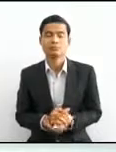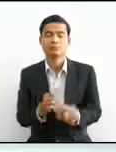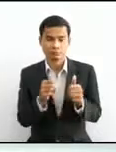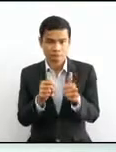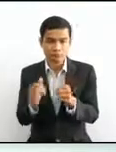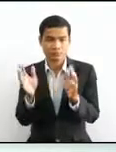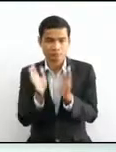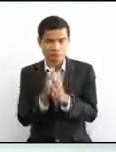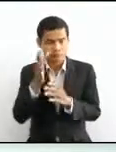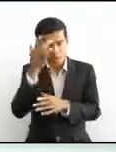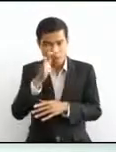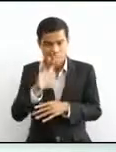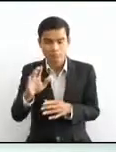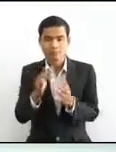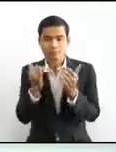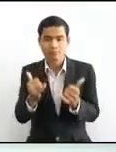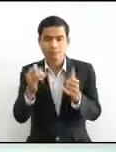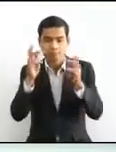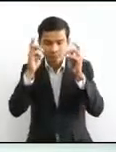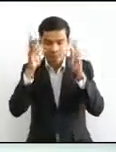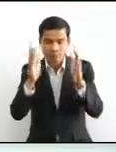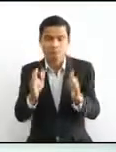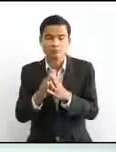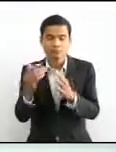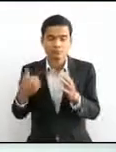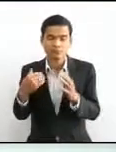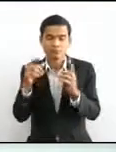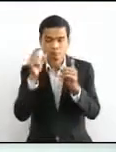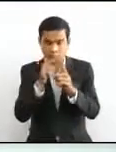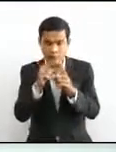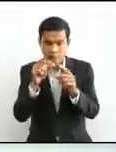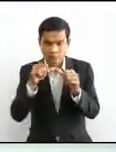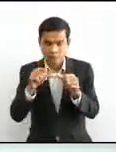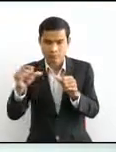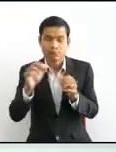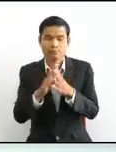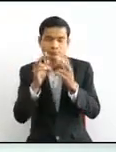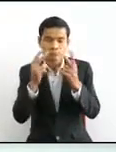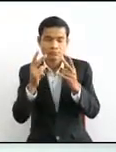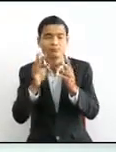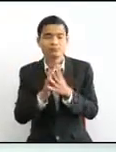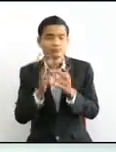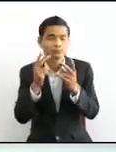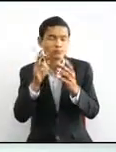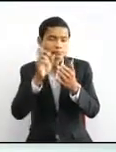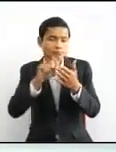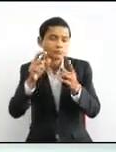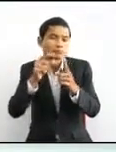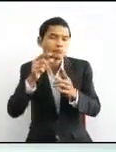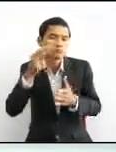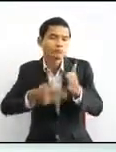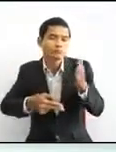chà phụ cài na hà lấy nè cứ nơi miến chiên và to tiệt na con chăm mưa từng ở khnía ta nè cứ nơi miến chiên ở